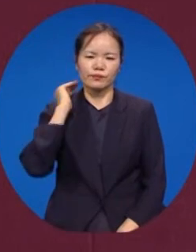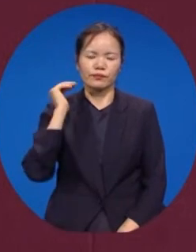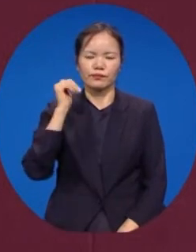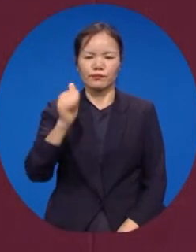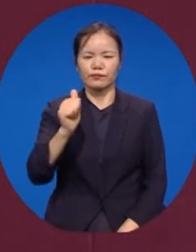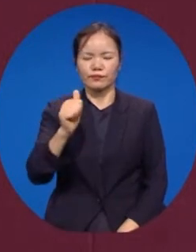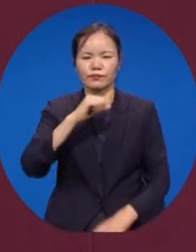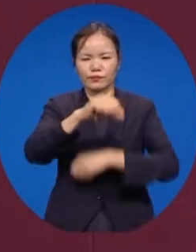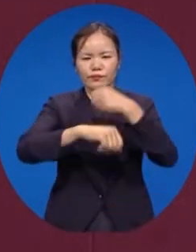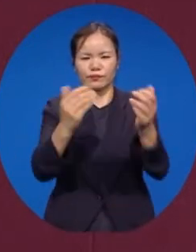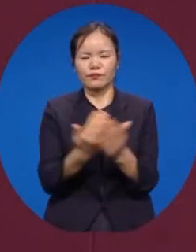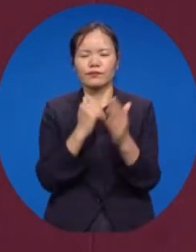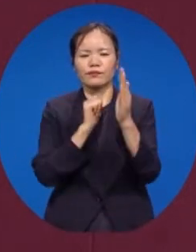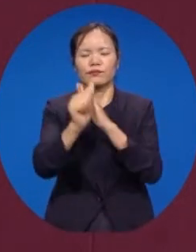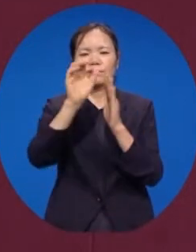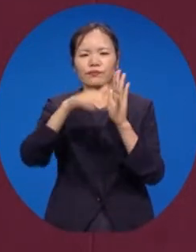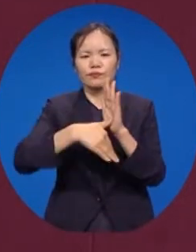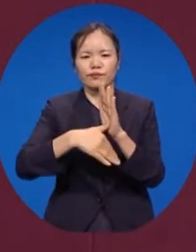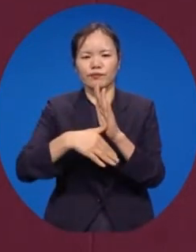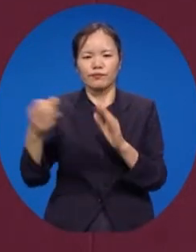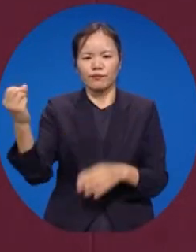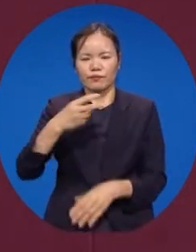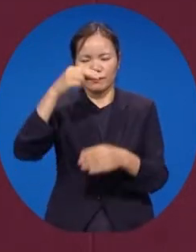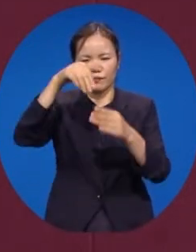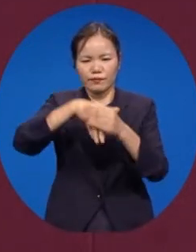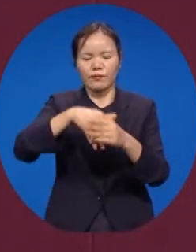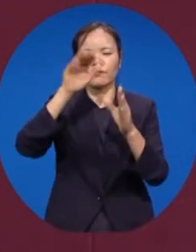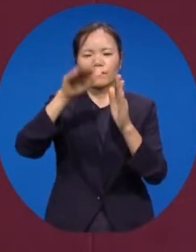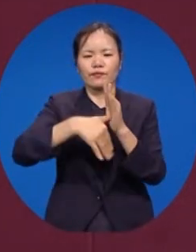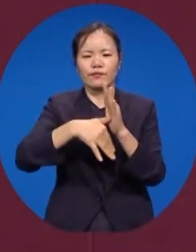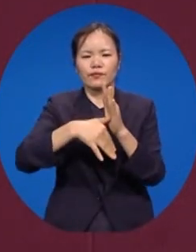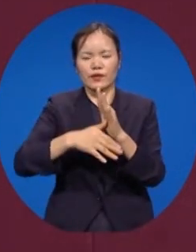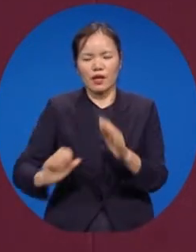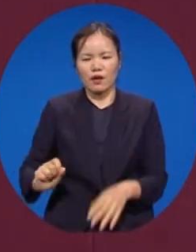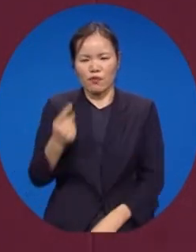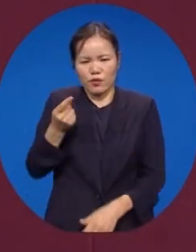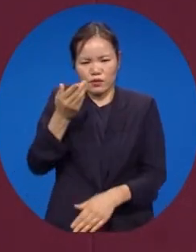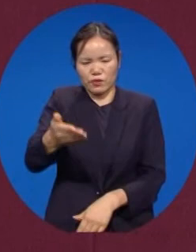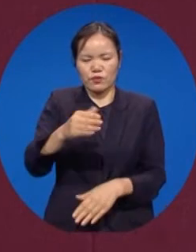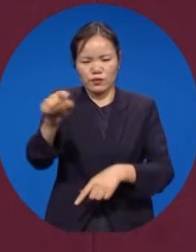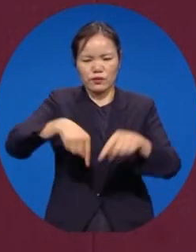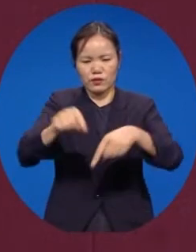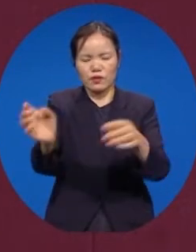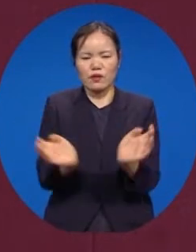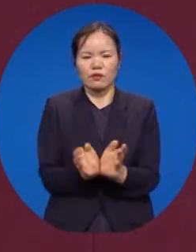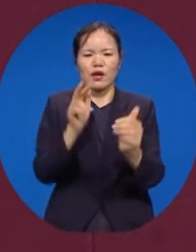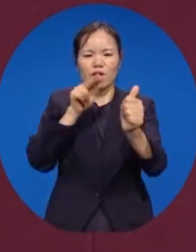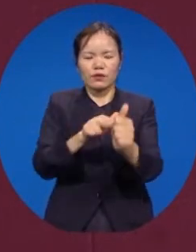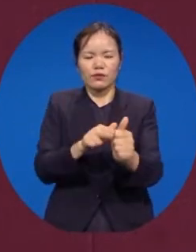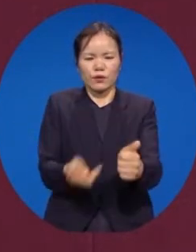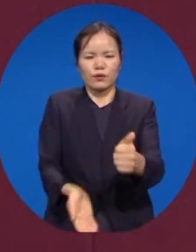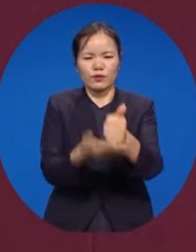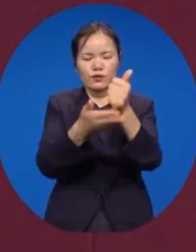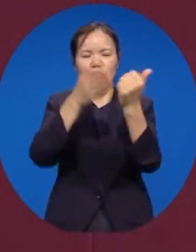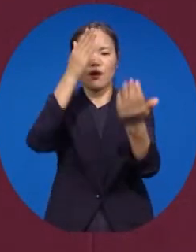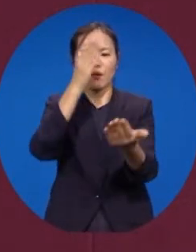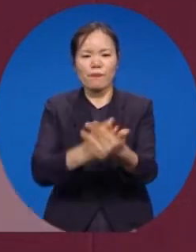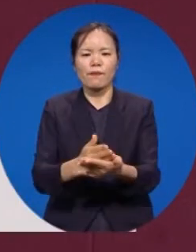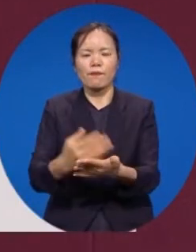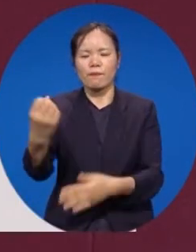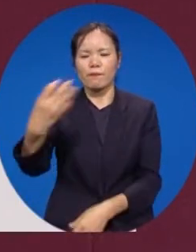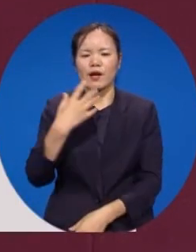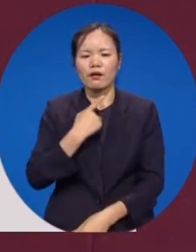대통령께서는 민주당 대표 시절 재보궐 선거의 원인을 제공한 정당은 후보를 내지 말아야 한다고